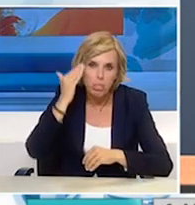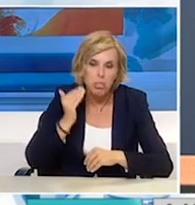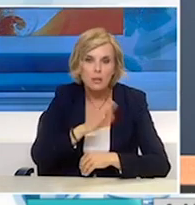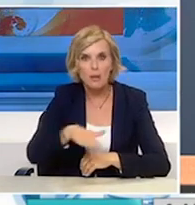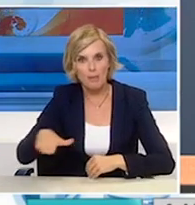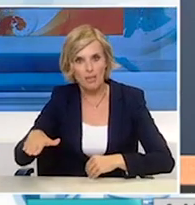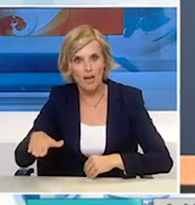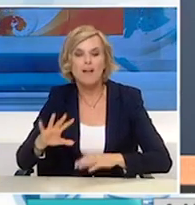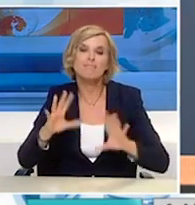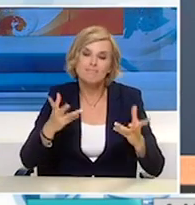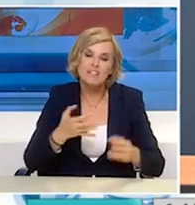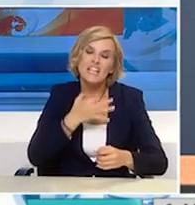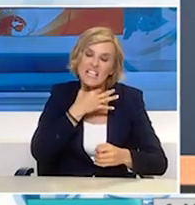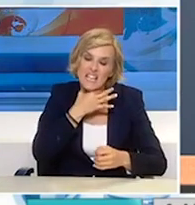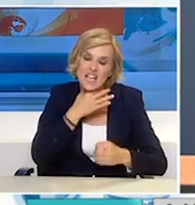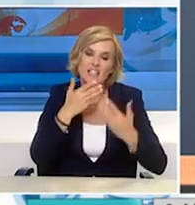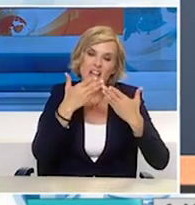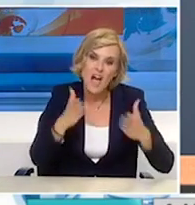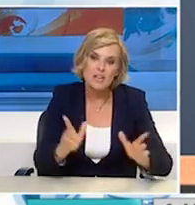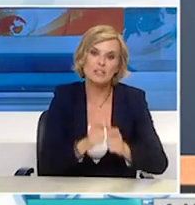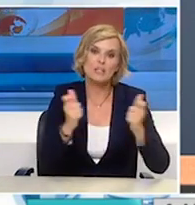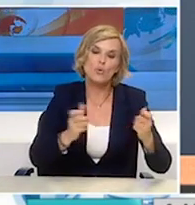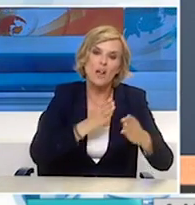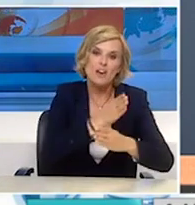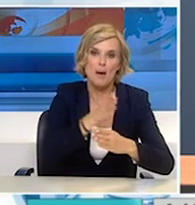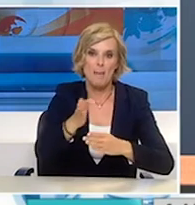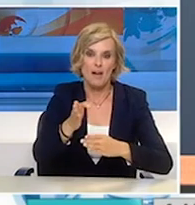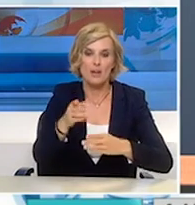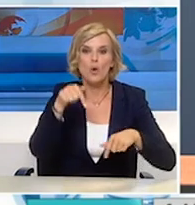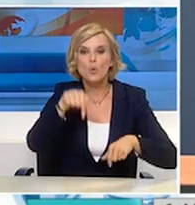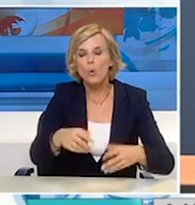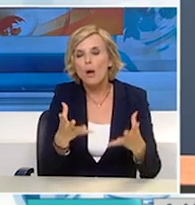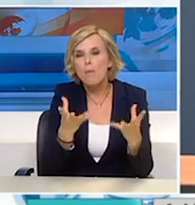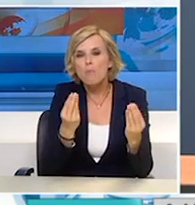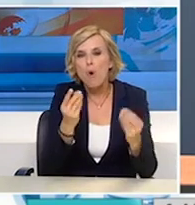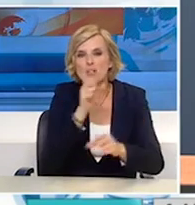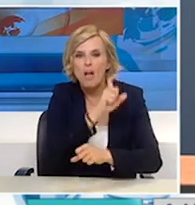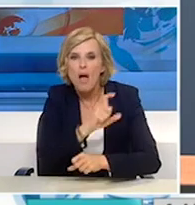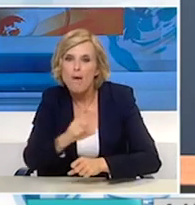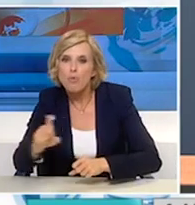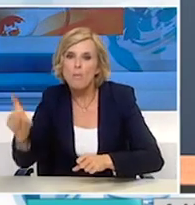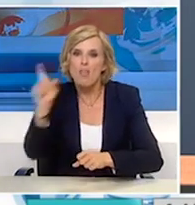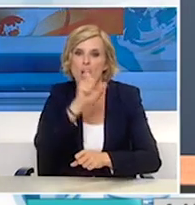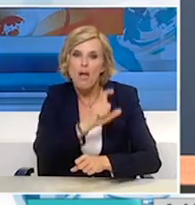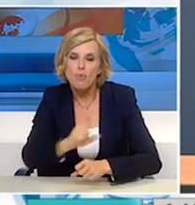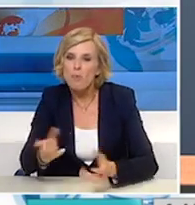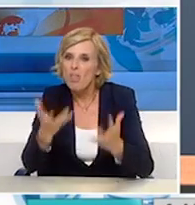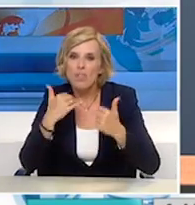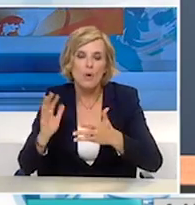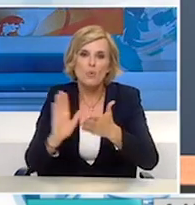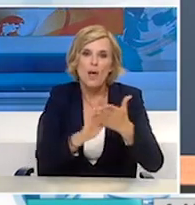παιδιών. Αυτή τη στιγμή έχουμε παιδιά στα σπίτια που εδώ και εβδομάδες δεν έχουν ουσιαστική επαφή με συνομιλικούς